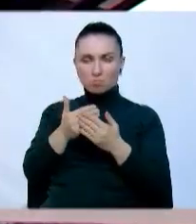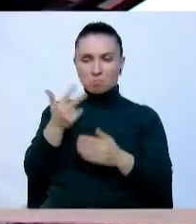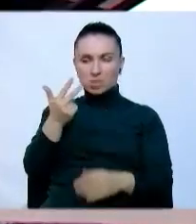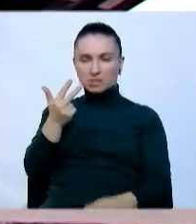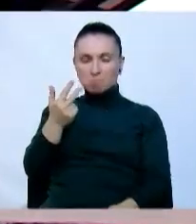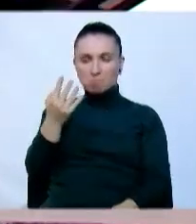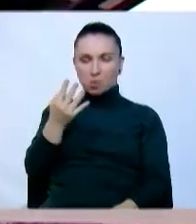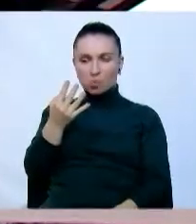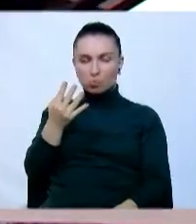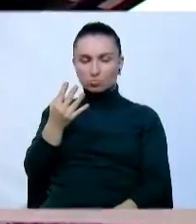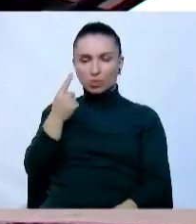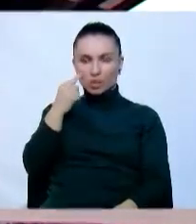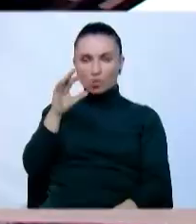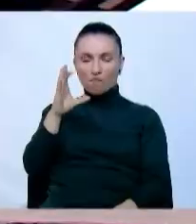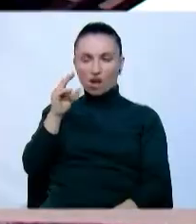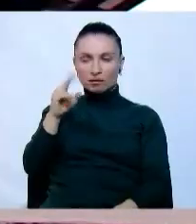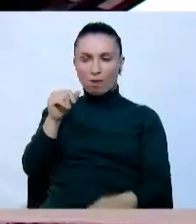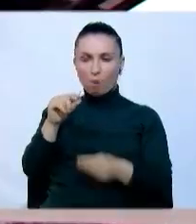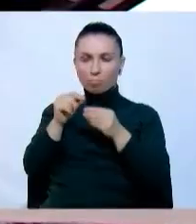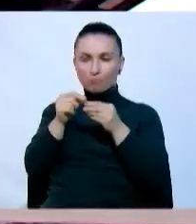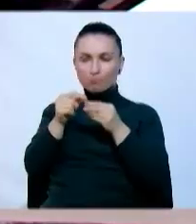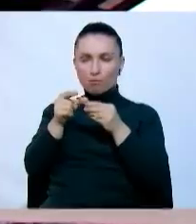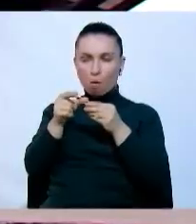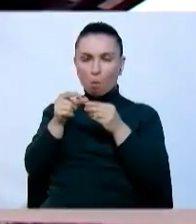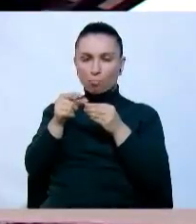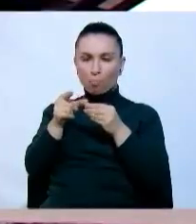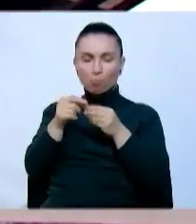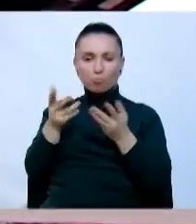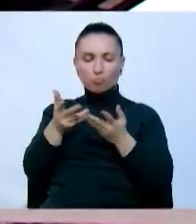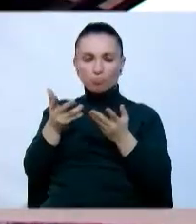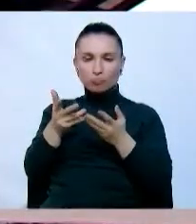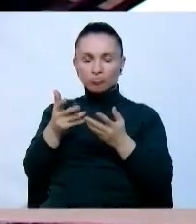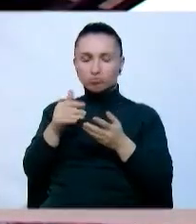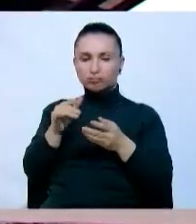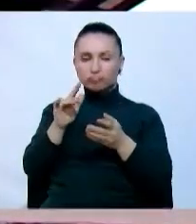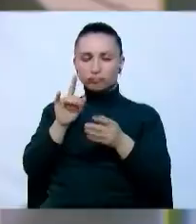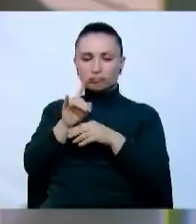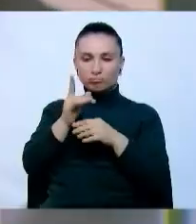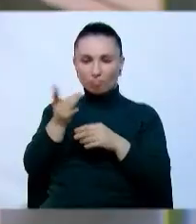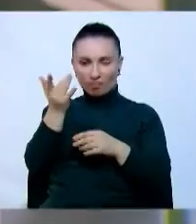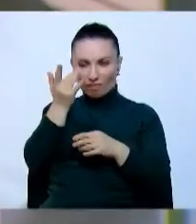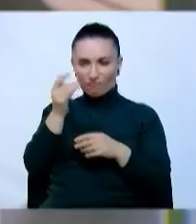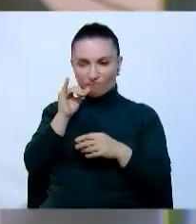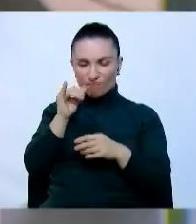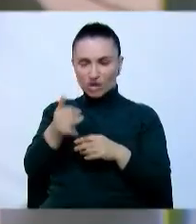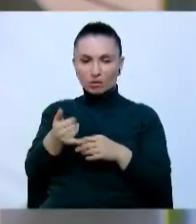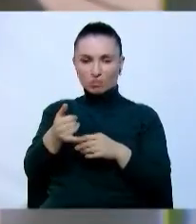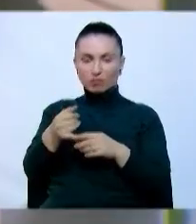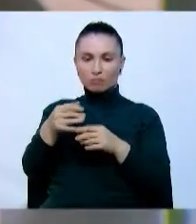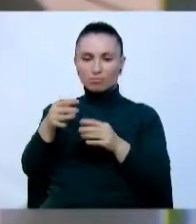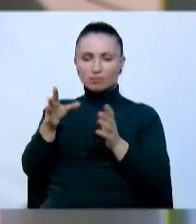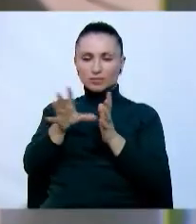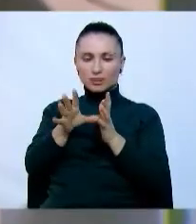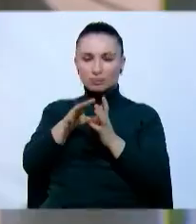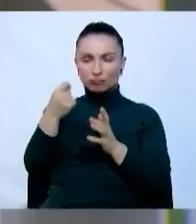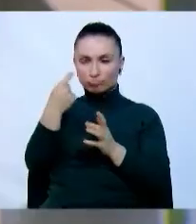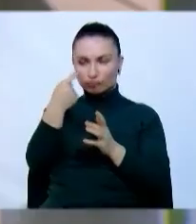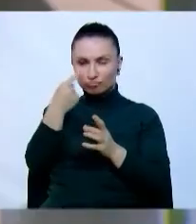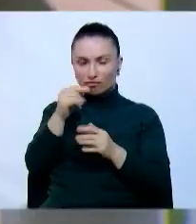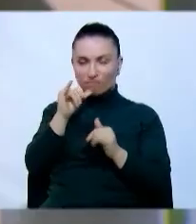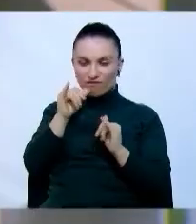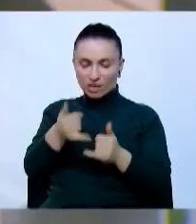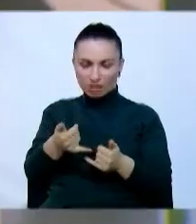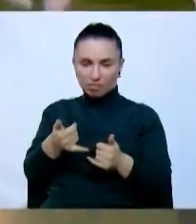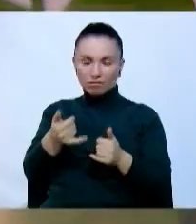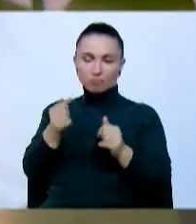მესამე-მეოთხე სტადიაში ან ქოვანის სისქიდან გამომდინარე ვერ ხერხდება ვერც რკალის ჩასმა, ვერც დასხივება, ამ შემთხვევაში ჩვენ უკვე